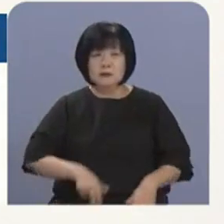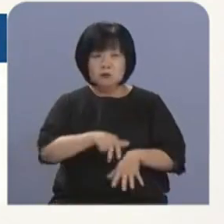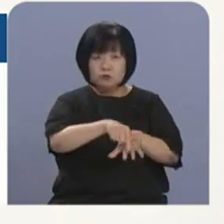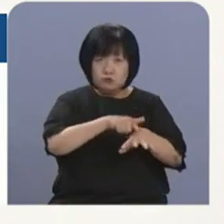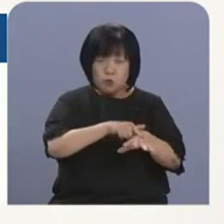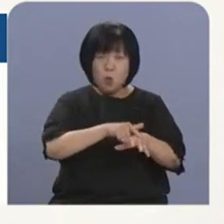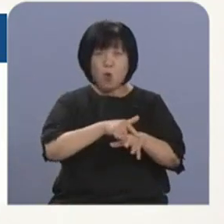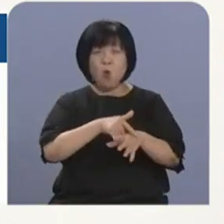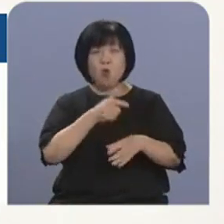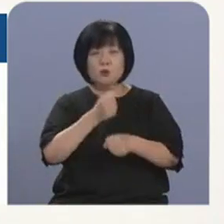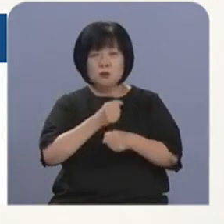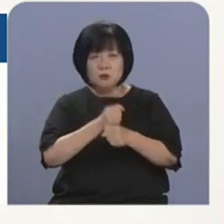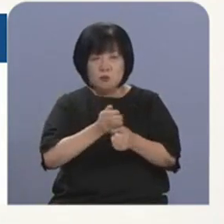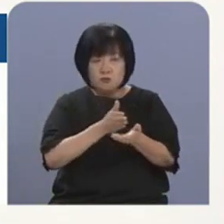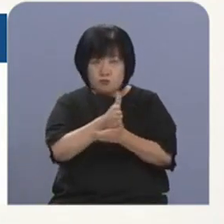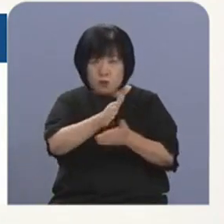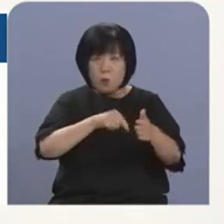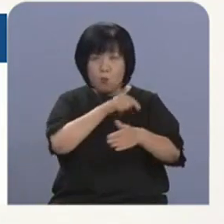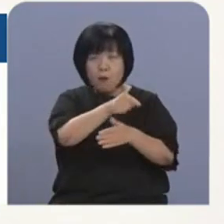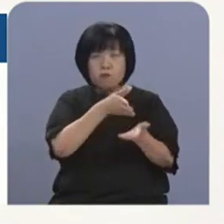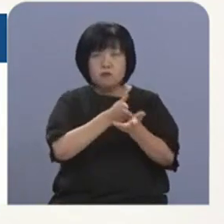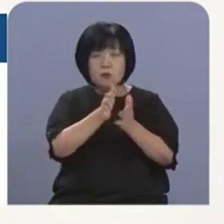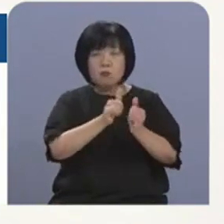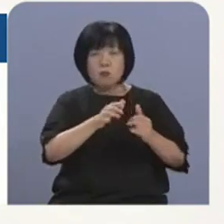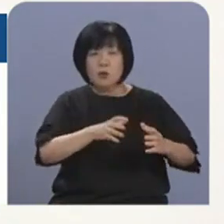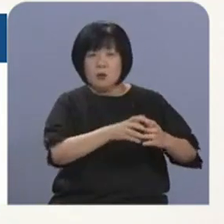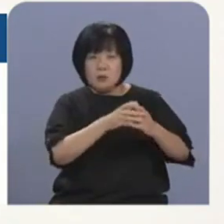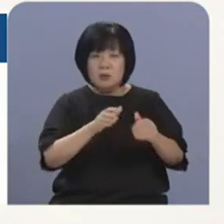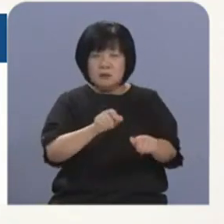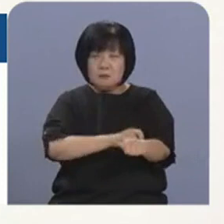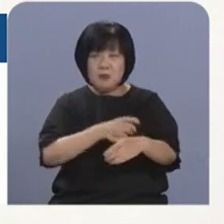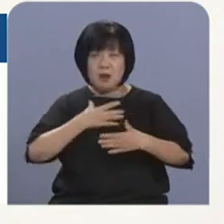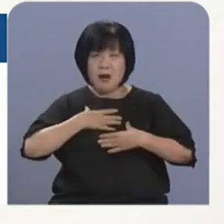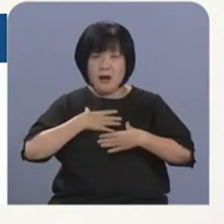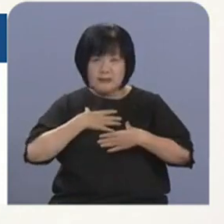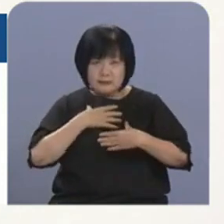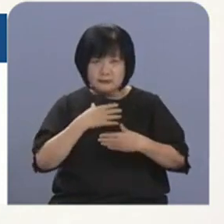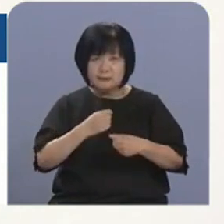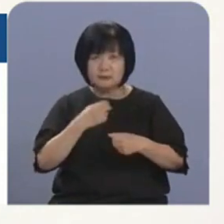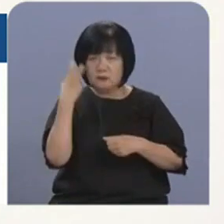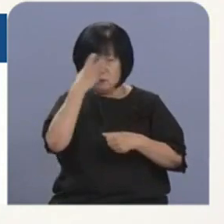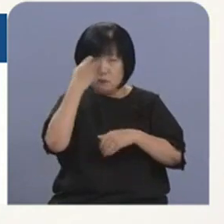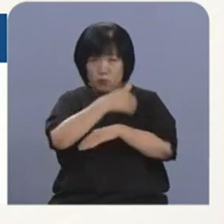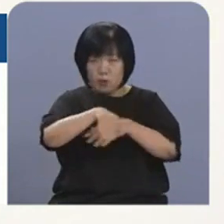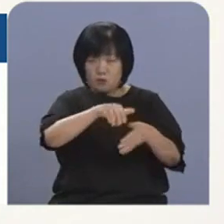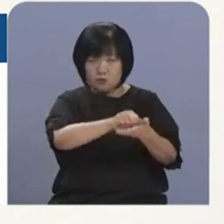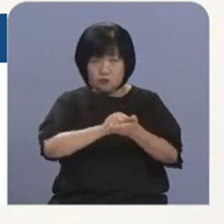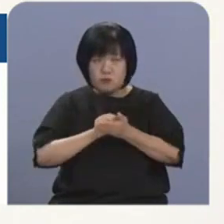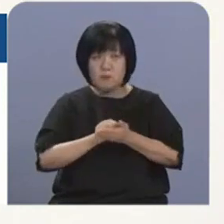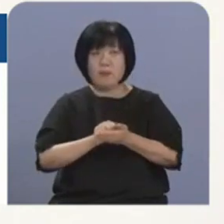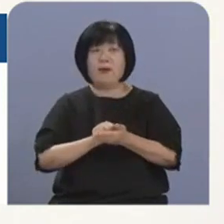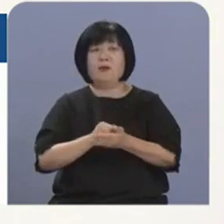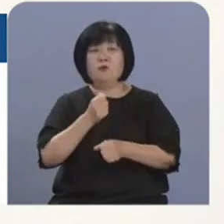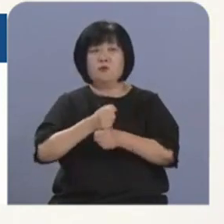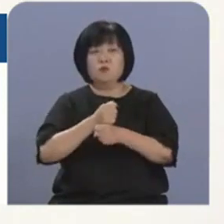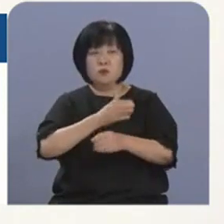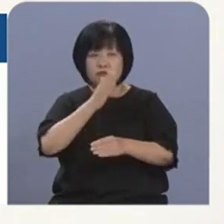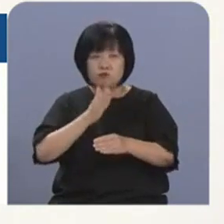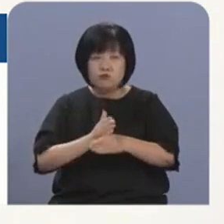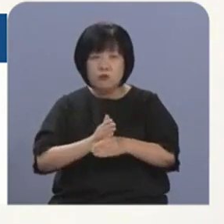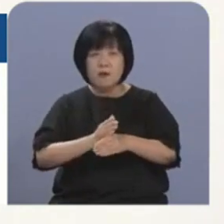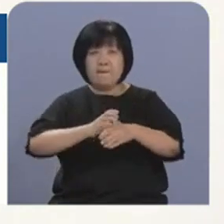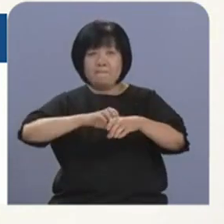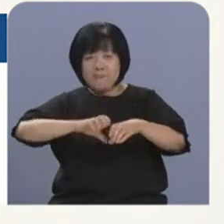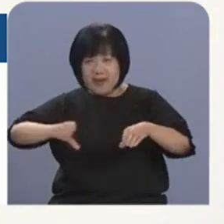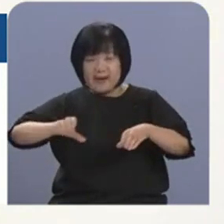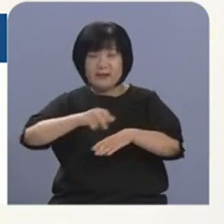시공 분야 외부 전문가로 구성된 특별안전 품질 점검 계획을 수립하여 철근 배관 설계 도서 적합 여부